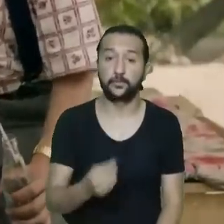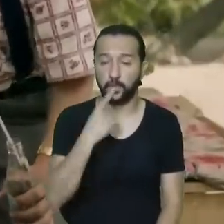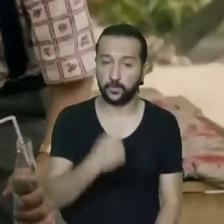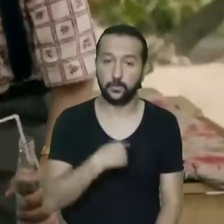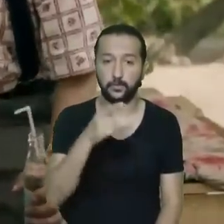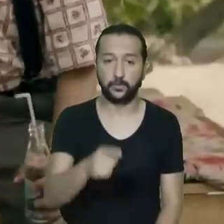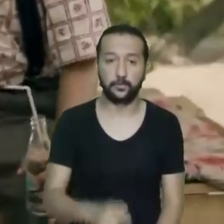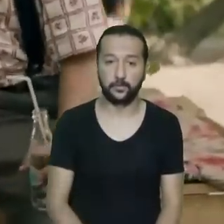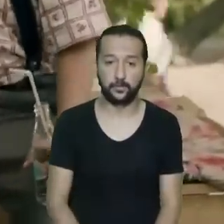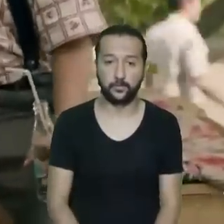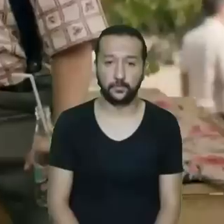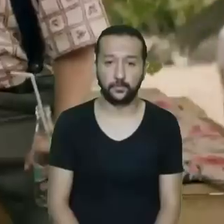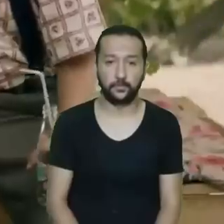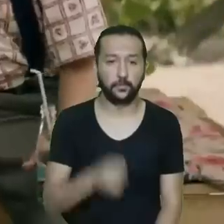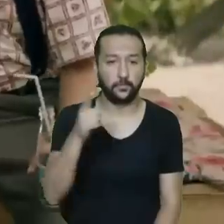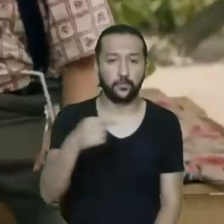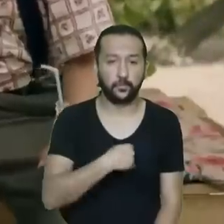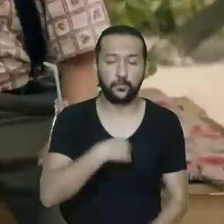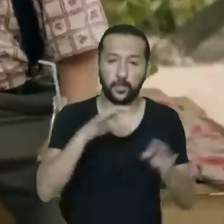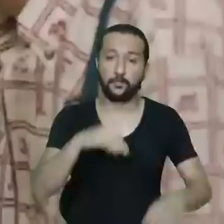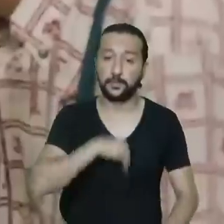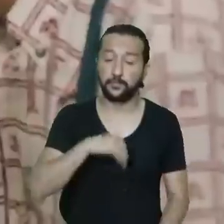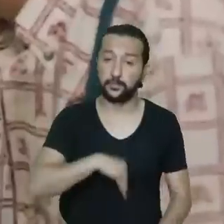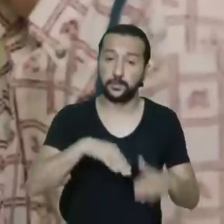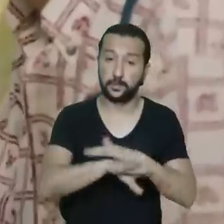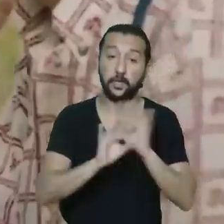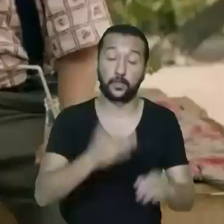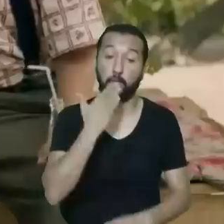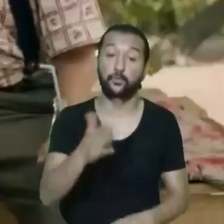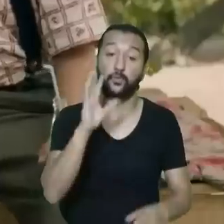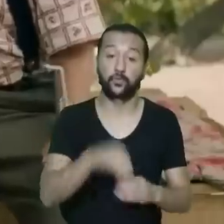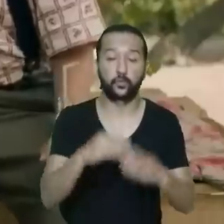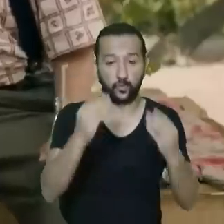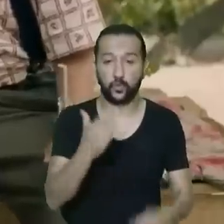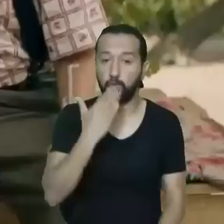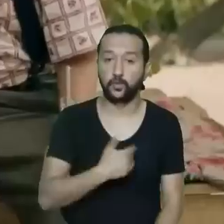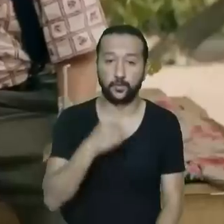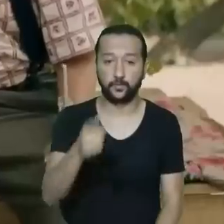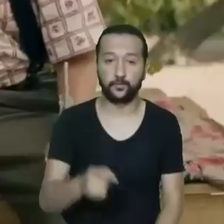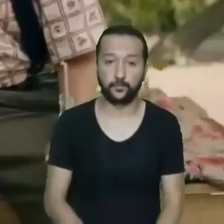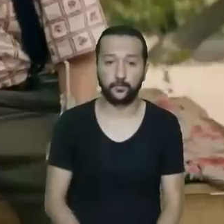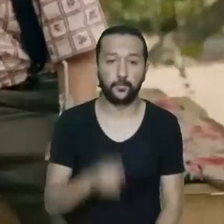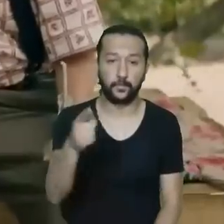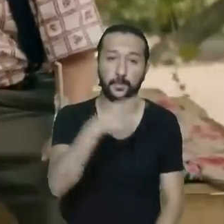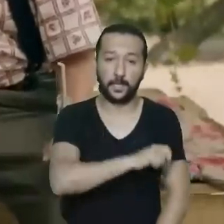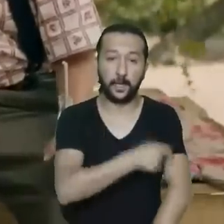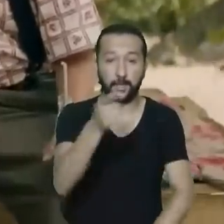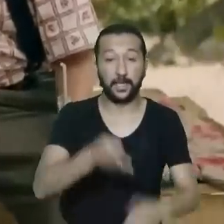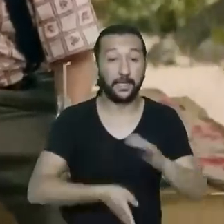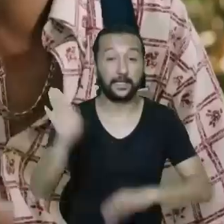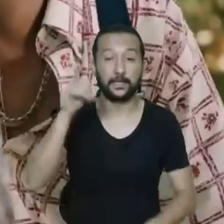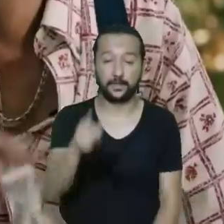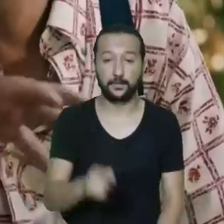De. Ulan ben bunu hep içimde saklıyordum ama söyleyeceksin gari. Söyle, söyle. Hani sen Almanya'ya